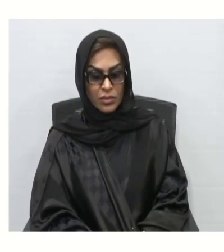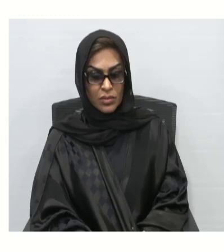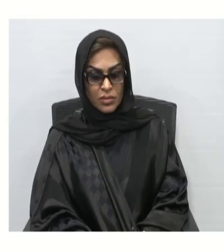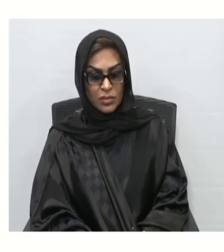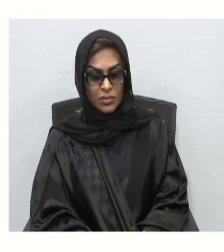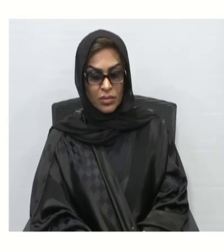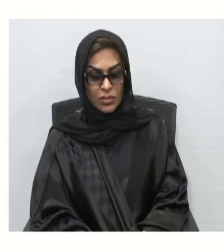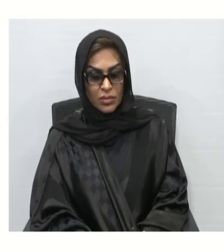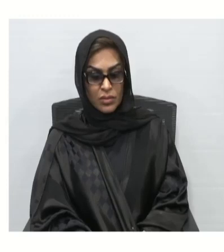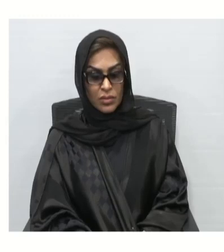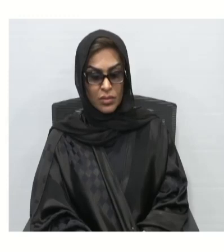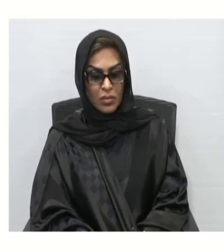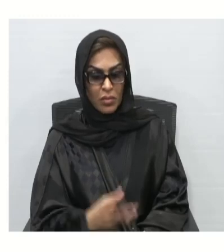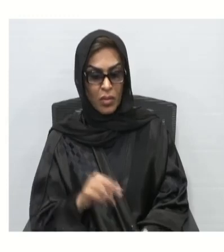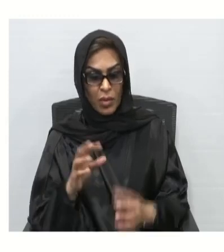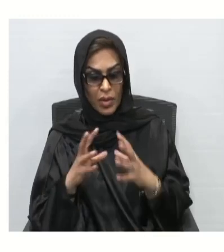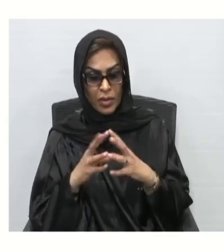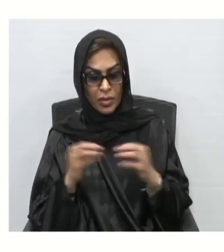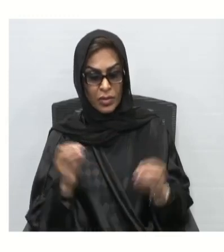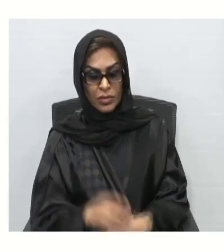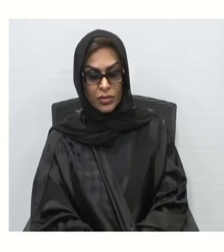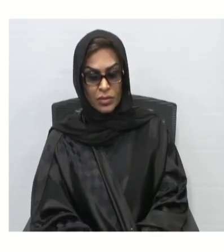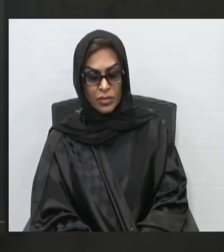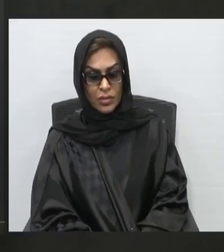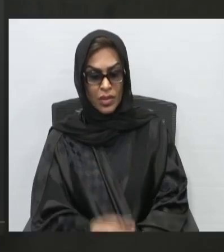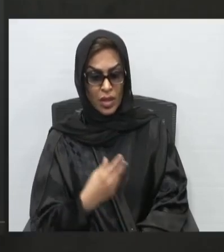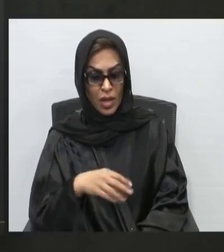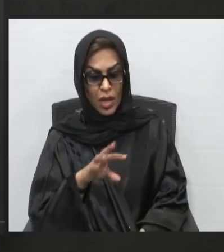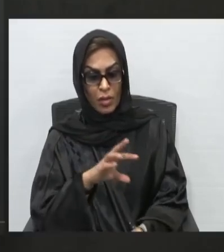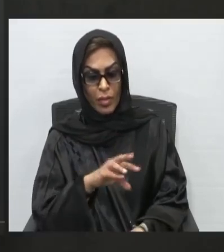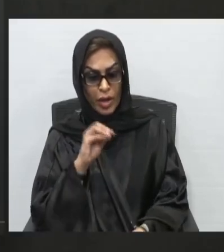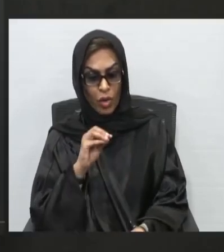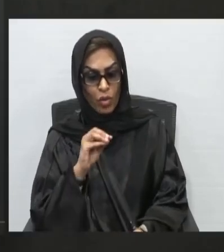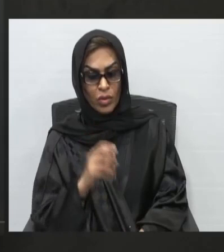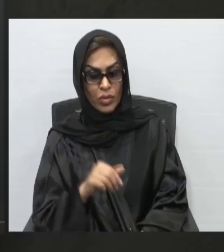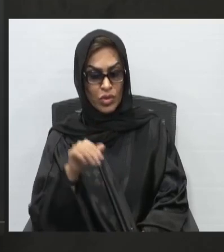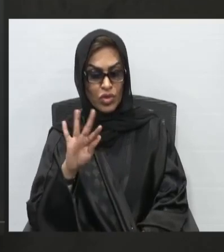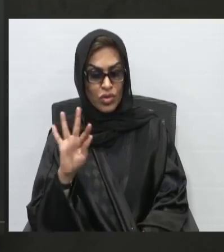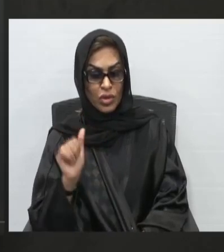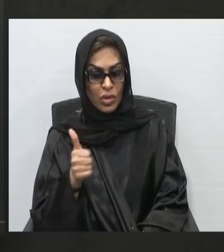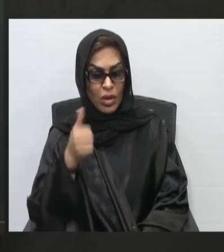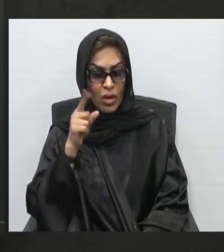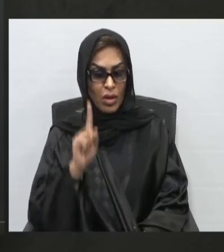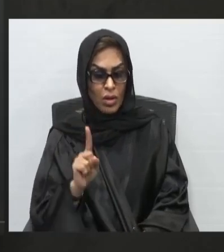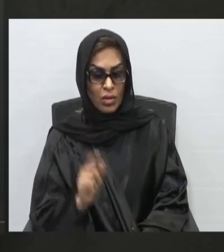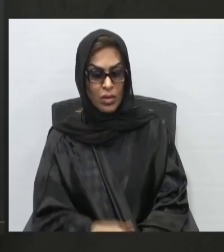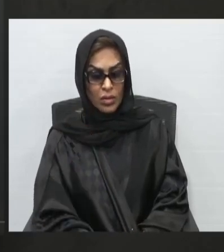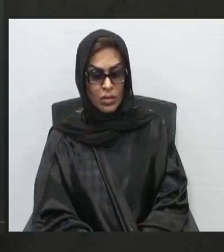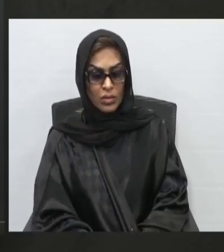اعرف التجاره الرقميه بانها عمليات البيع وشراء